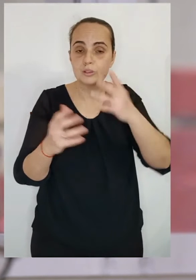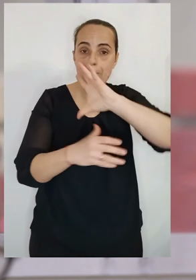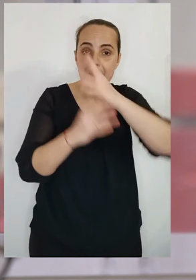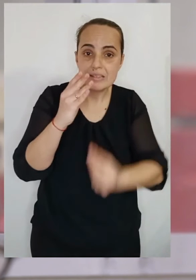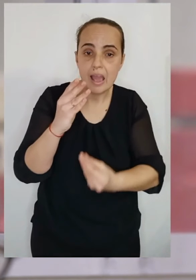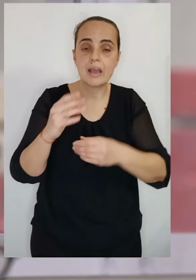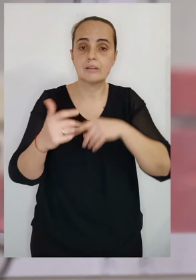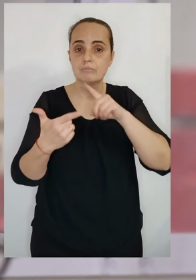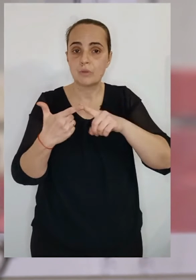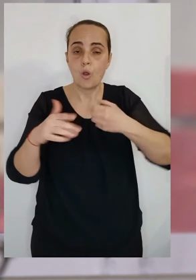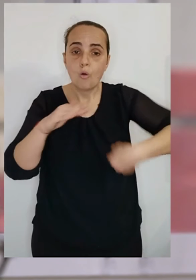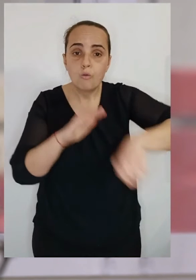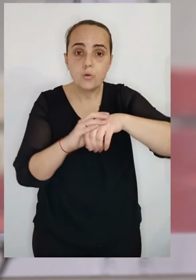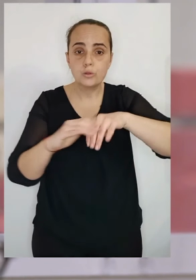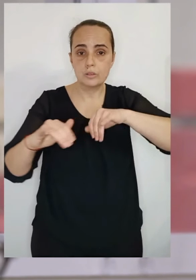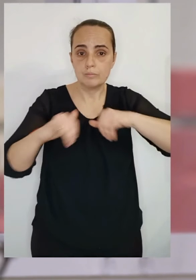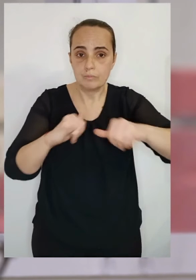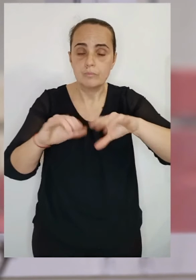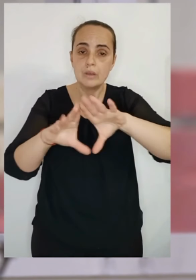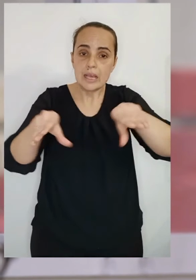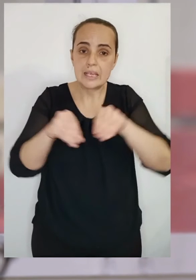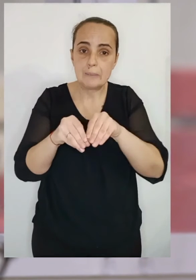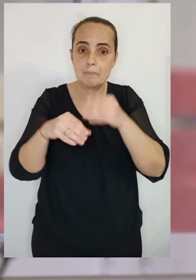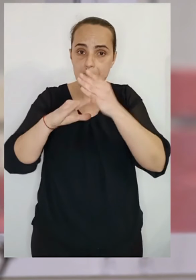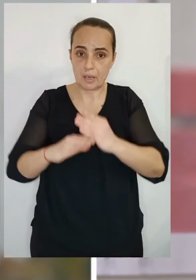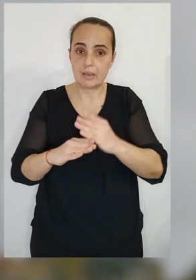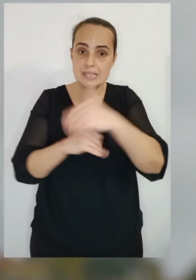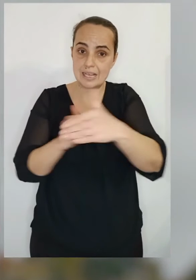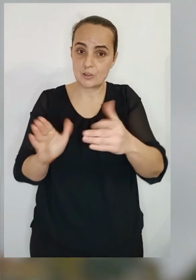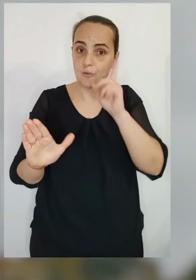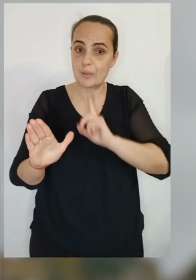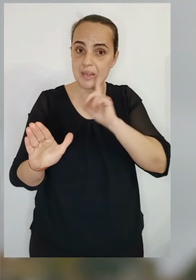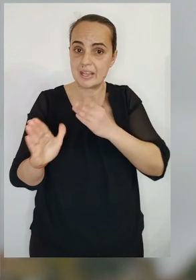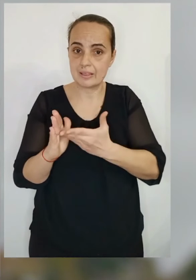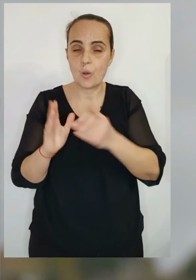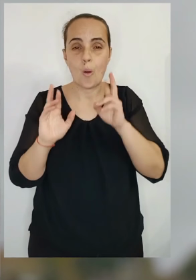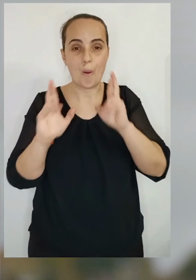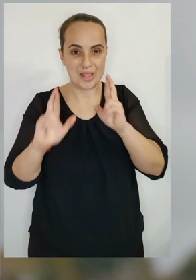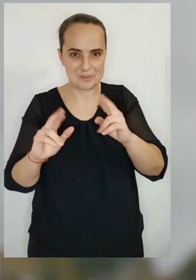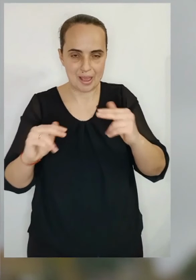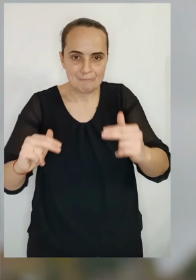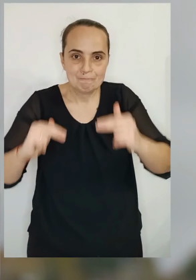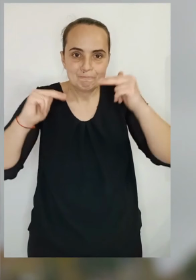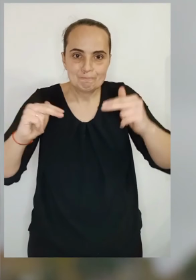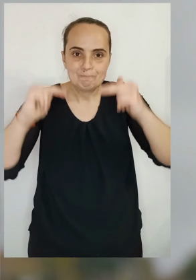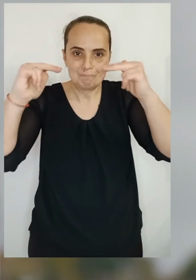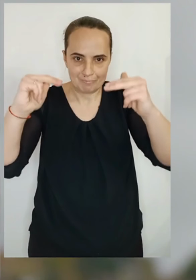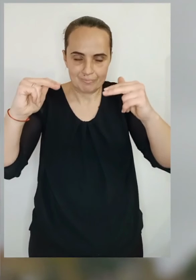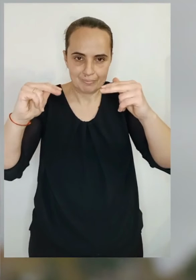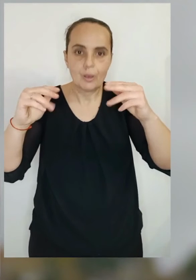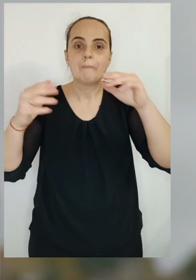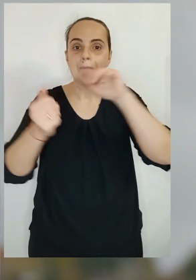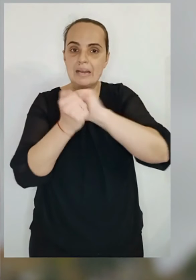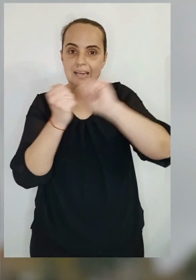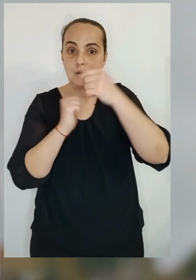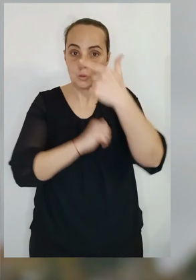basket, comme le foot, où on a une équipe notamment qui a une section féminine dont on espère qu'elle monte l'équivalent de la Ligue 2